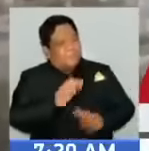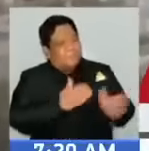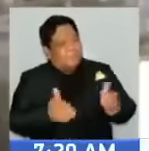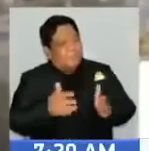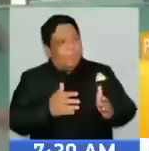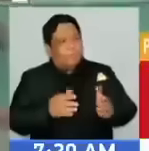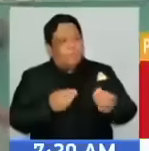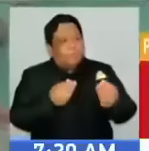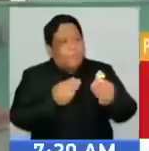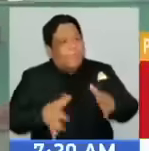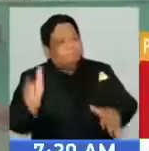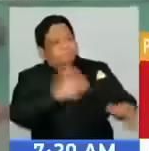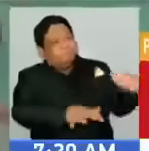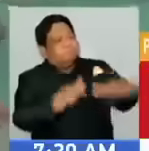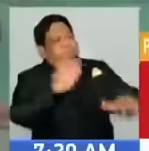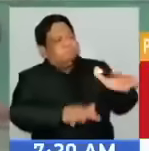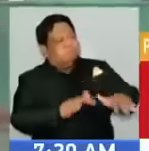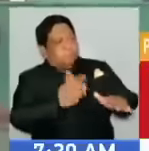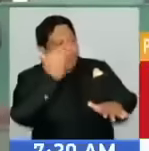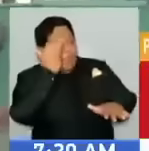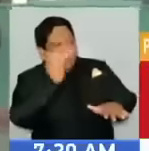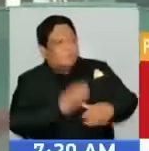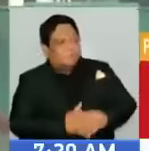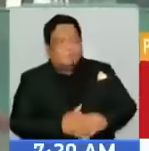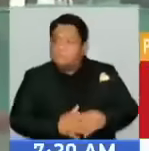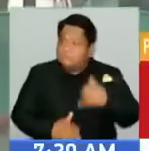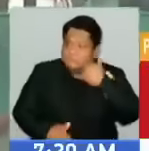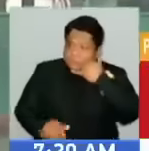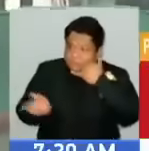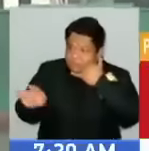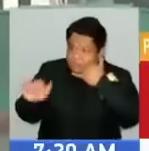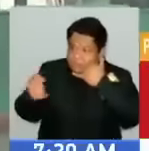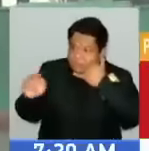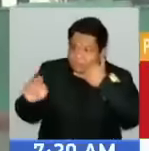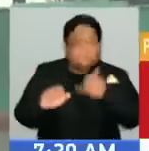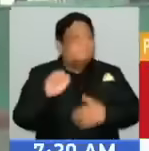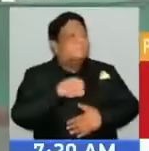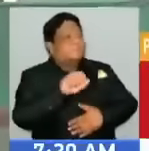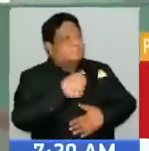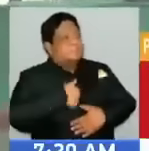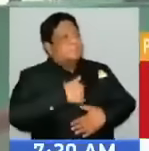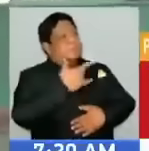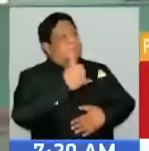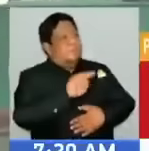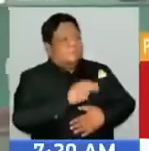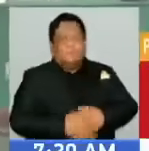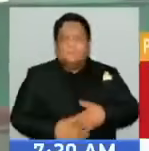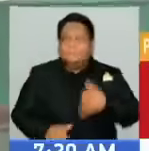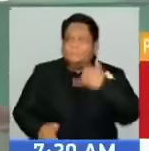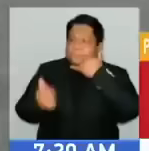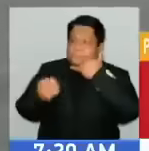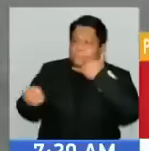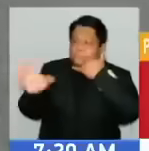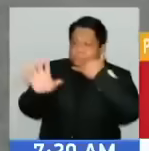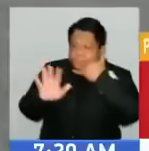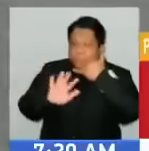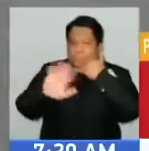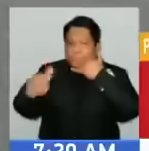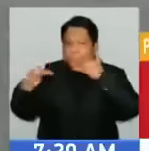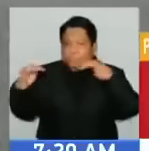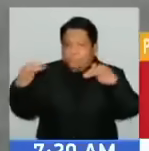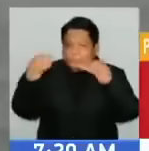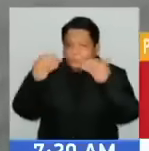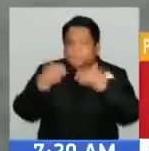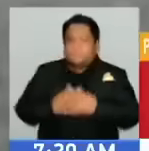Siigan na ba to? Siigan po ito. Okay. Good morning, Igan. Good morning at po. Mga tagapakinig sa